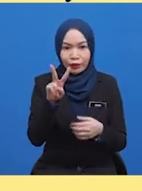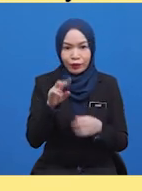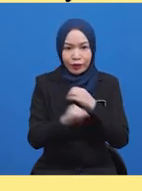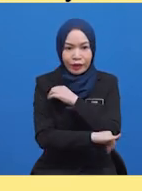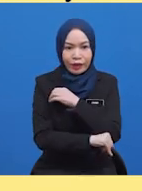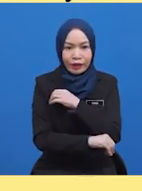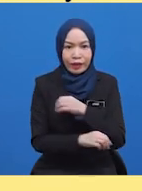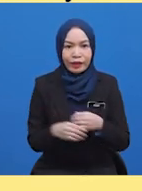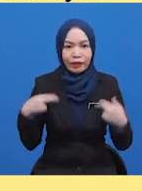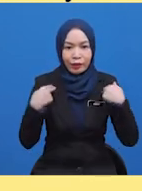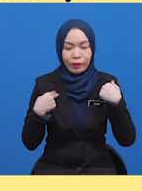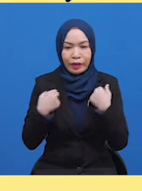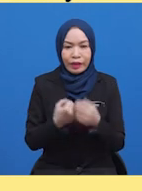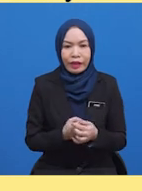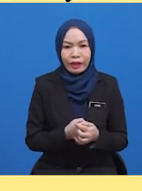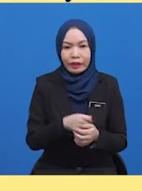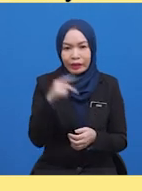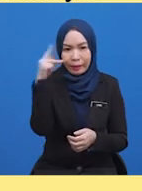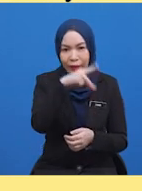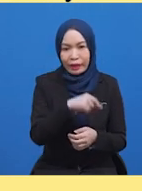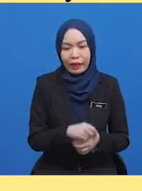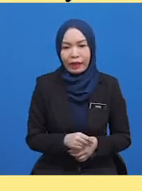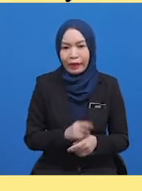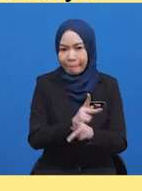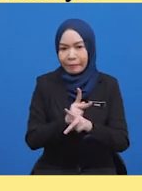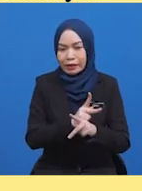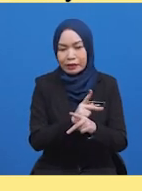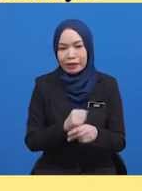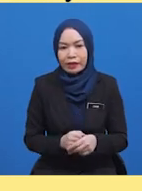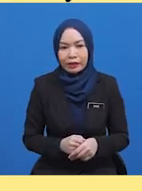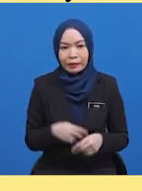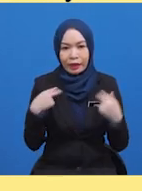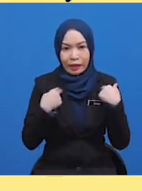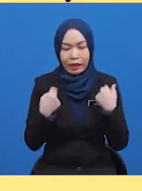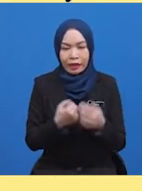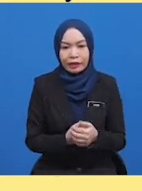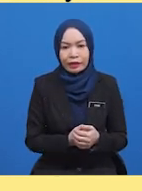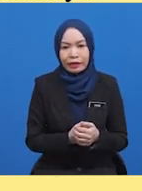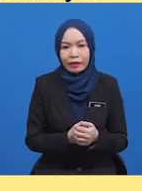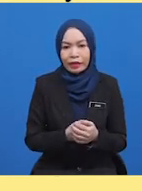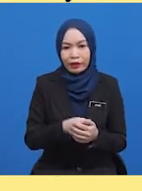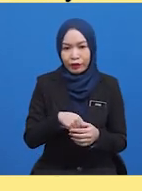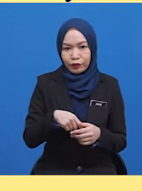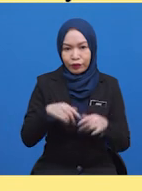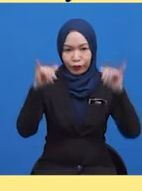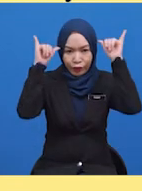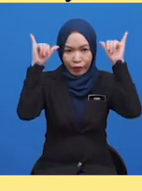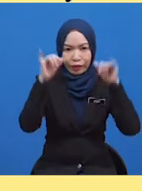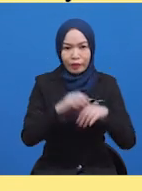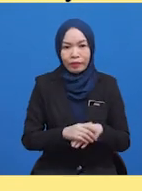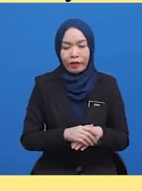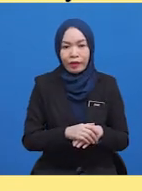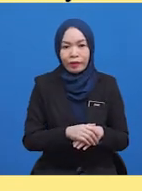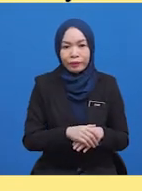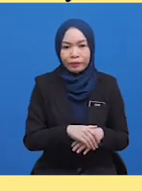seekor kambing dan tuyoq yang merupakan seekor kerbau beruntung sangat